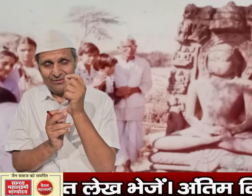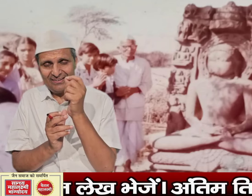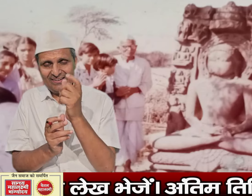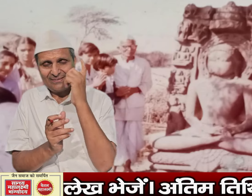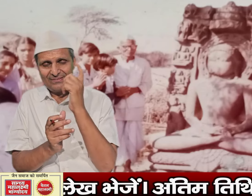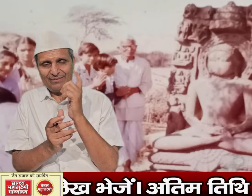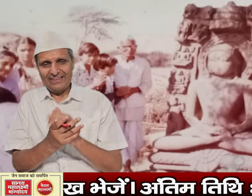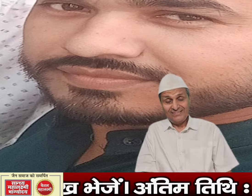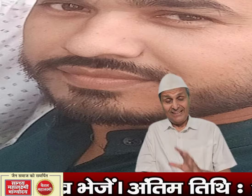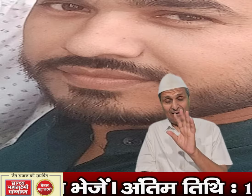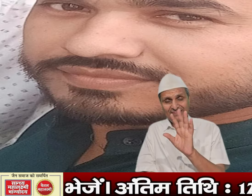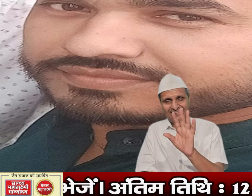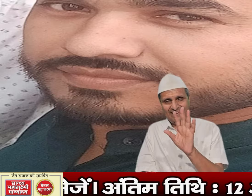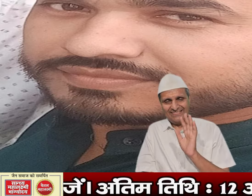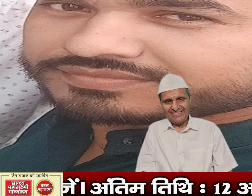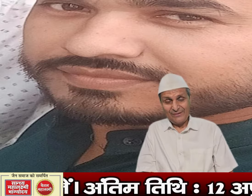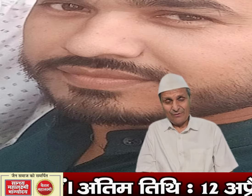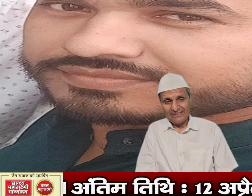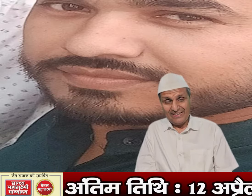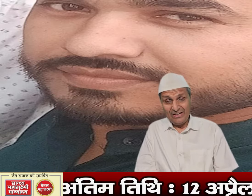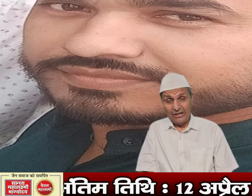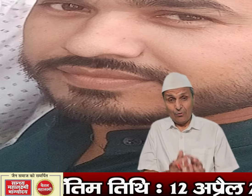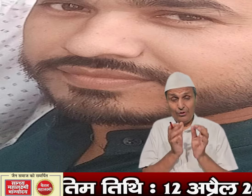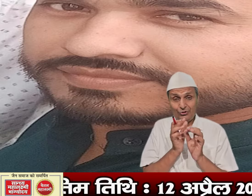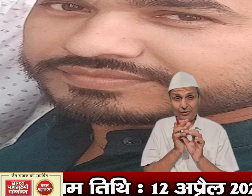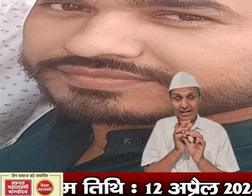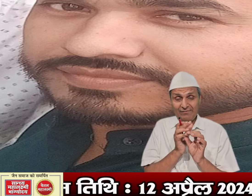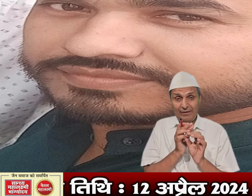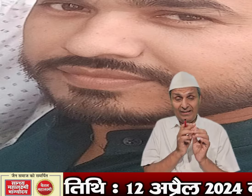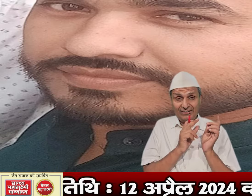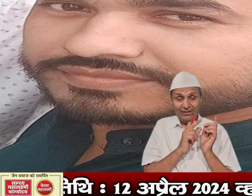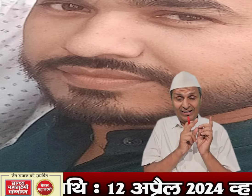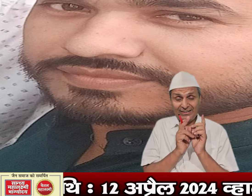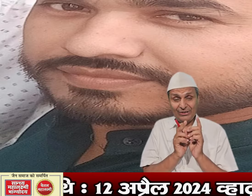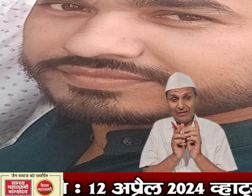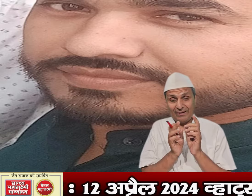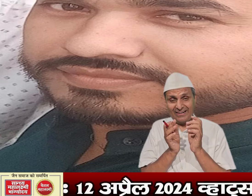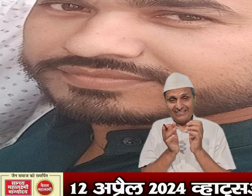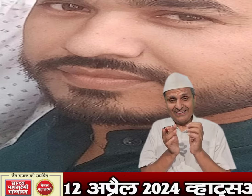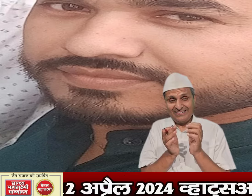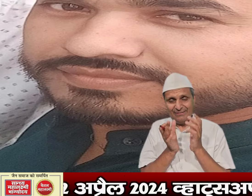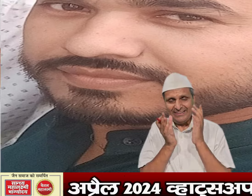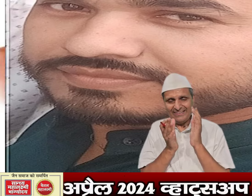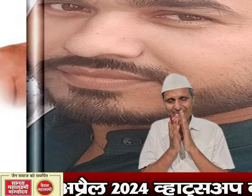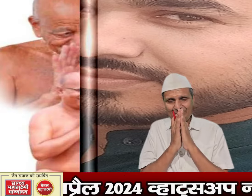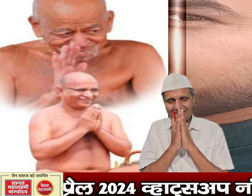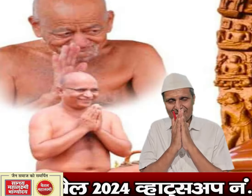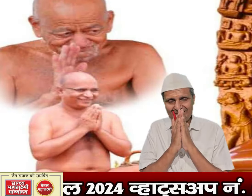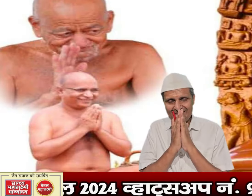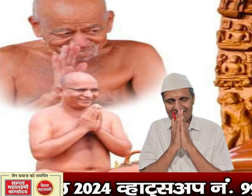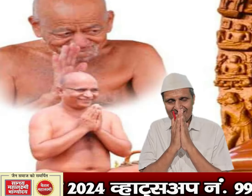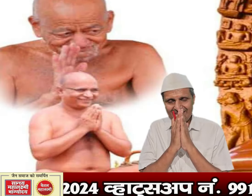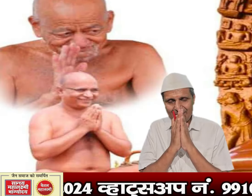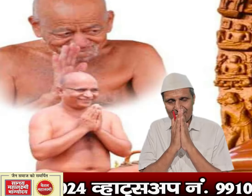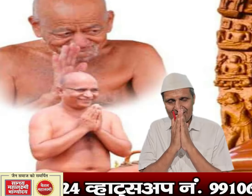गजब को गजब से बताया ये नाम है चंद्रेश जैन जिन्होंने बताया कि 1991 में विहार करते हुए यहां पर आचार्य श भी आए गुरुवर